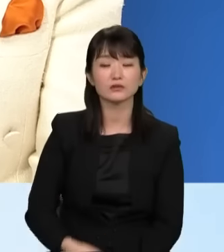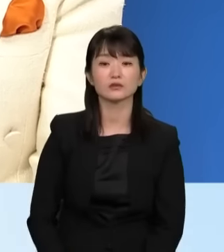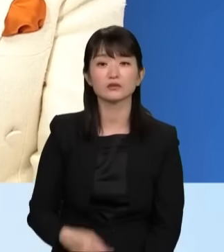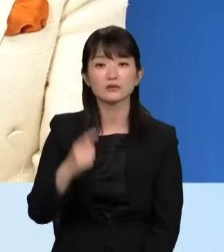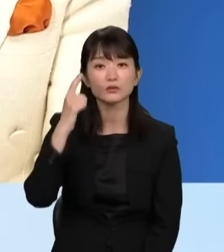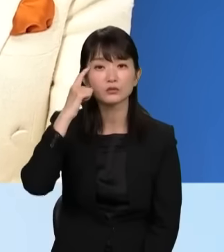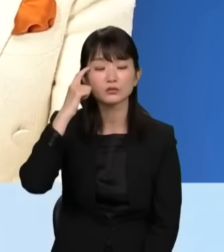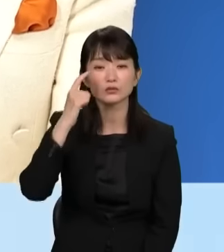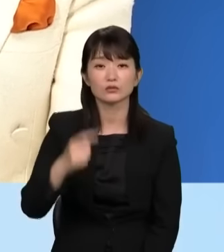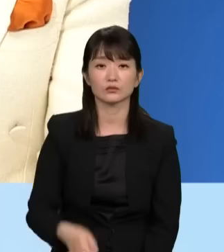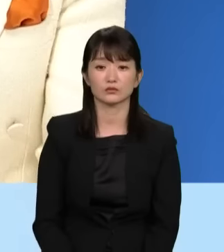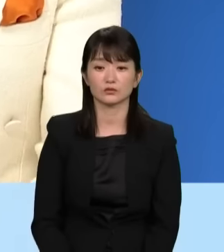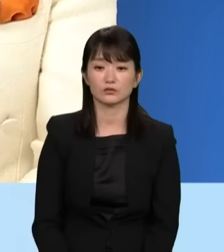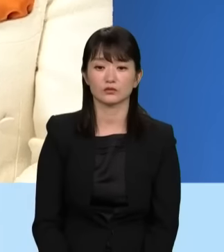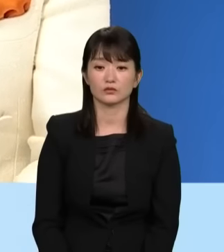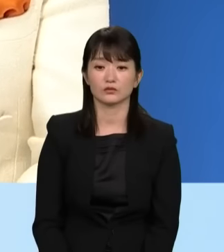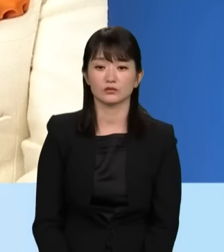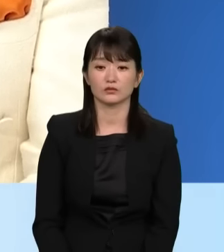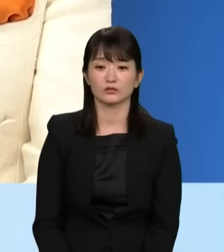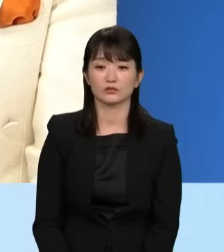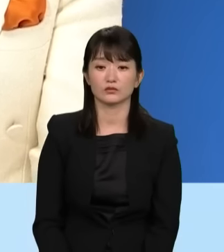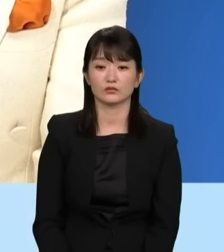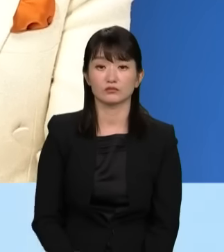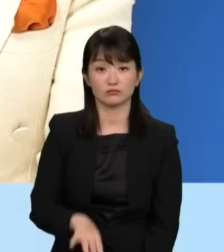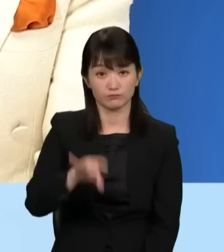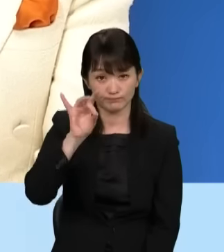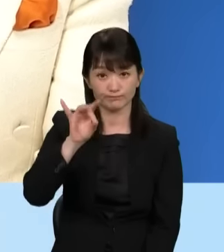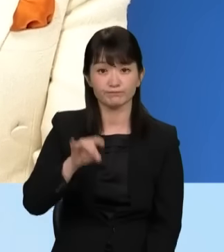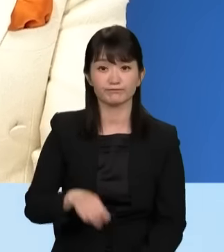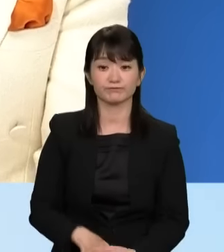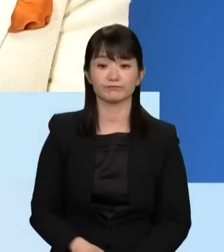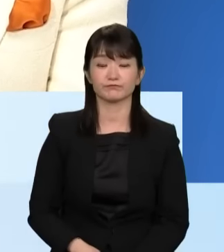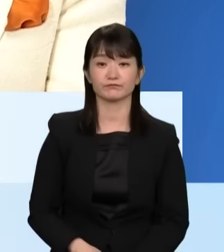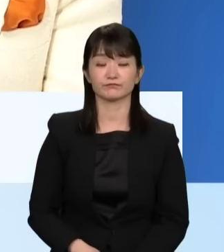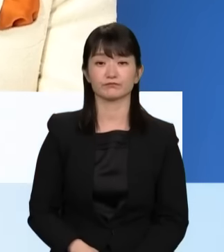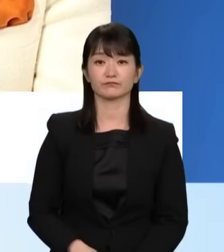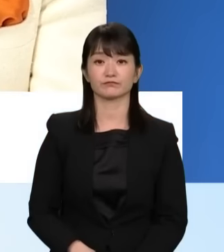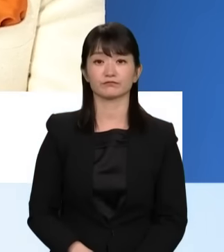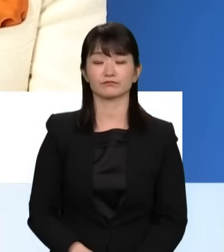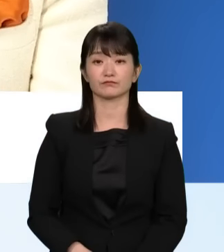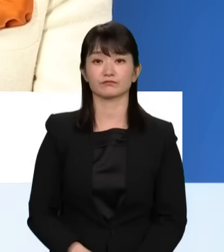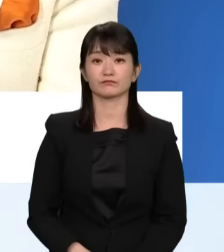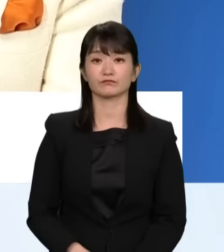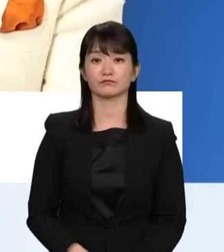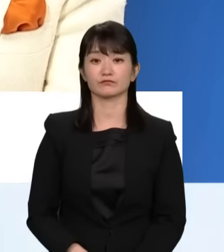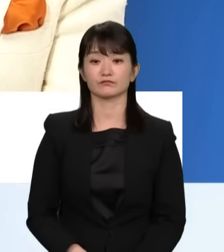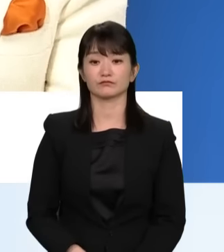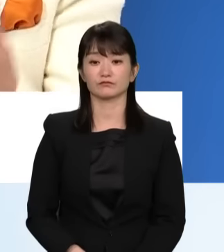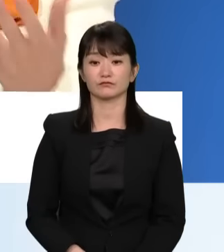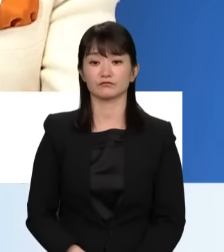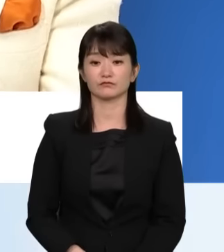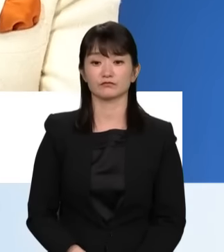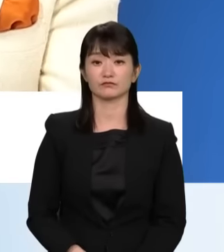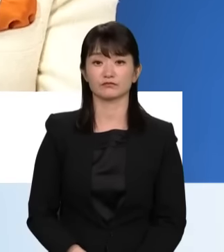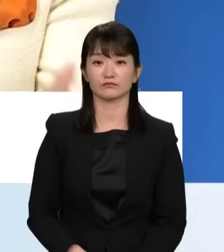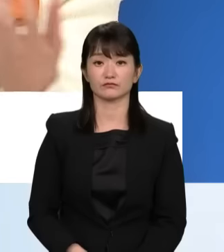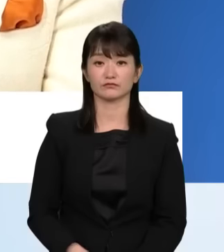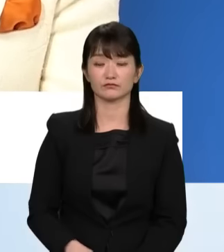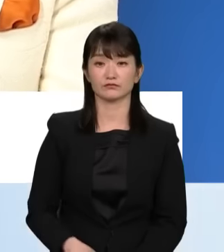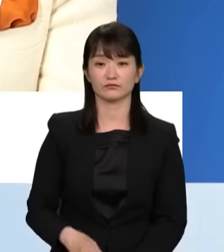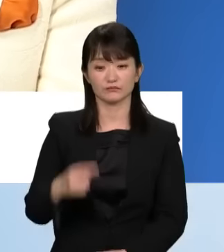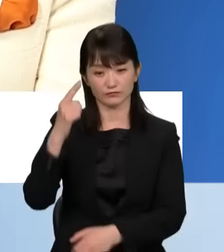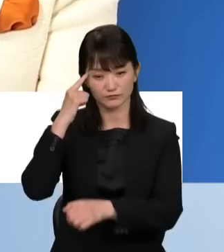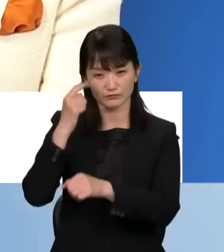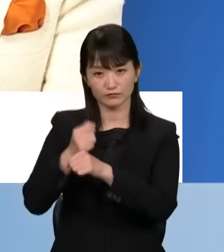그랬다고 생각하시는지 그 우선은 뭐 그 처음에 그 발언을 하셨던 소장이 용산에서 정보를